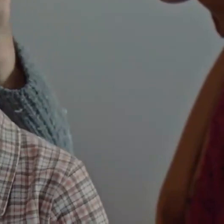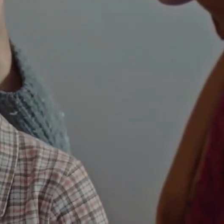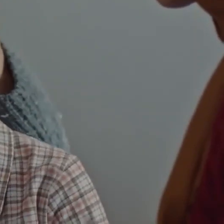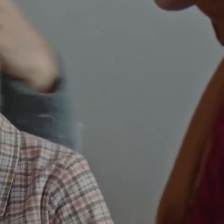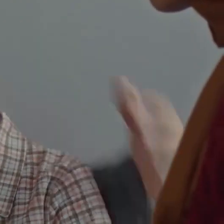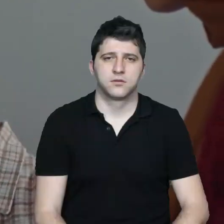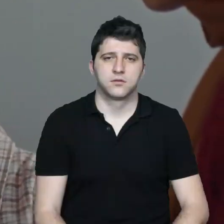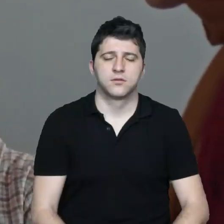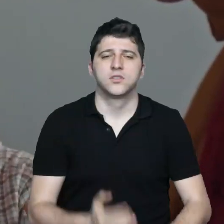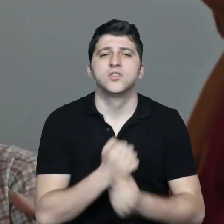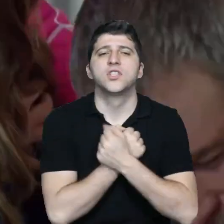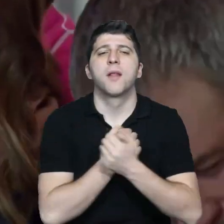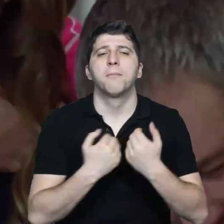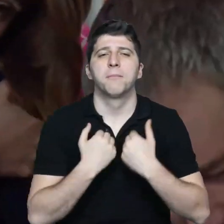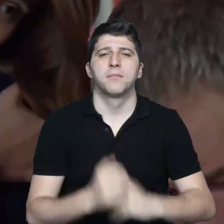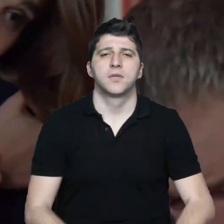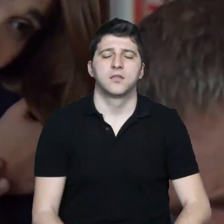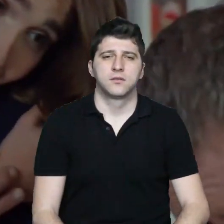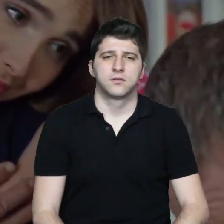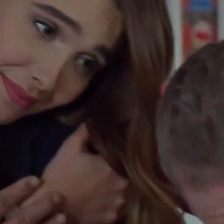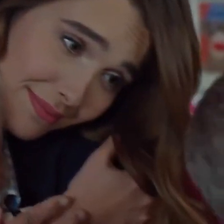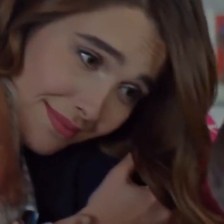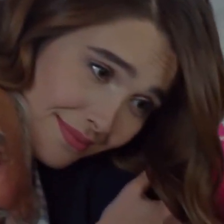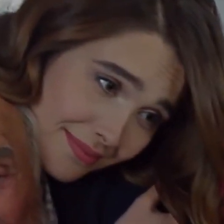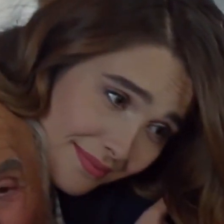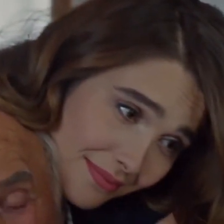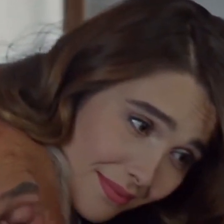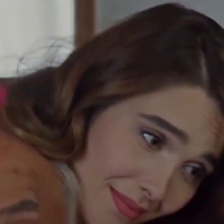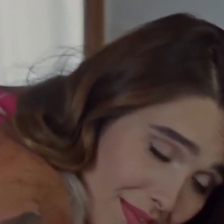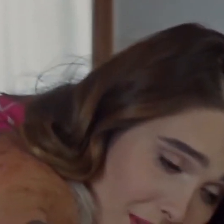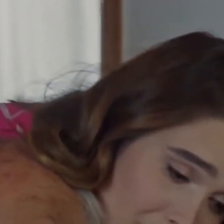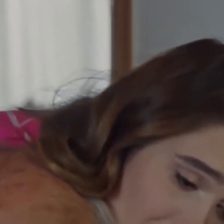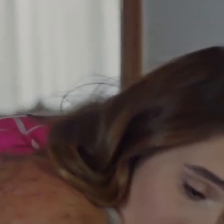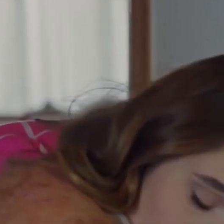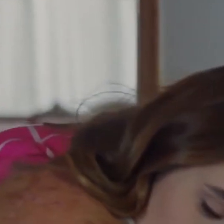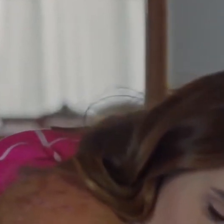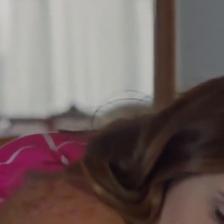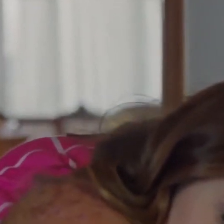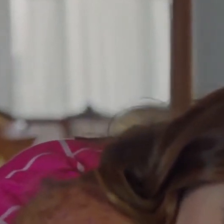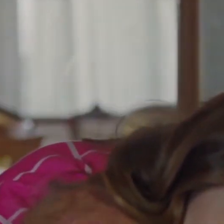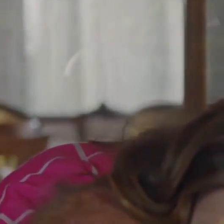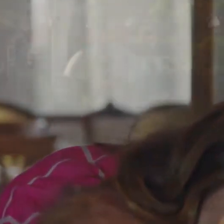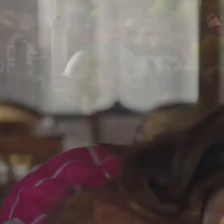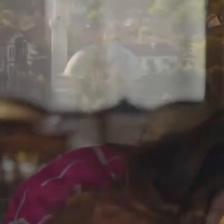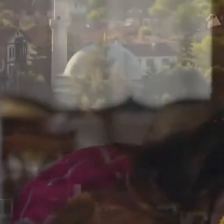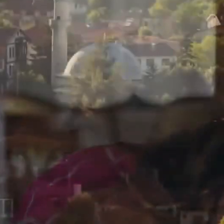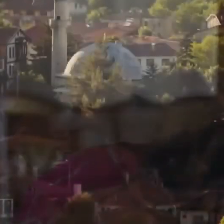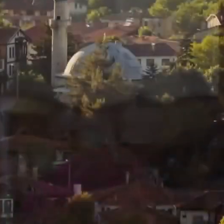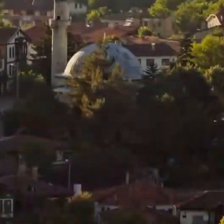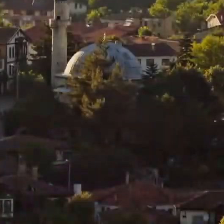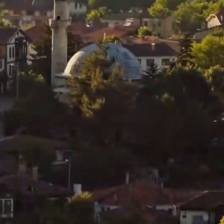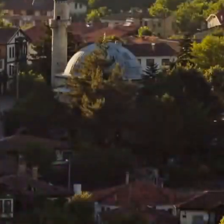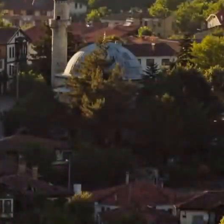İbrahim alnını Arda'nın alnına yasladı. Arda'nın başını göğsüne çekti. Burcu duygulanıp Faik'e sarıldı arkasından. Tuğba